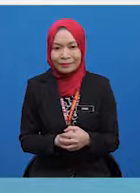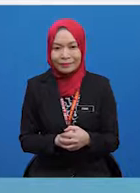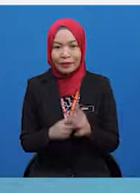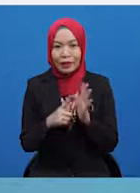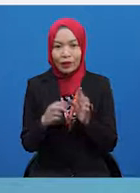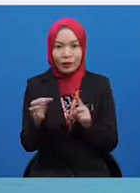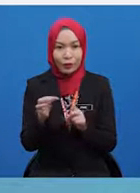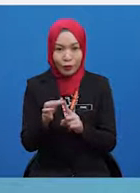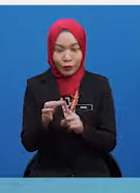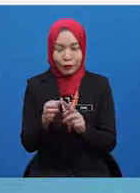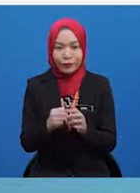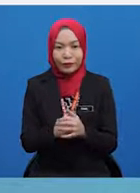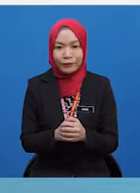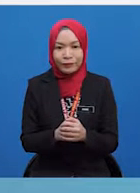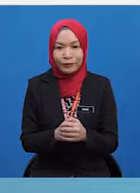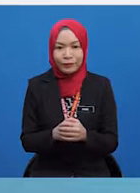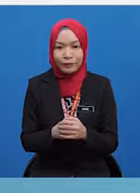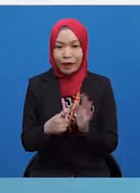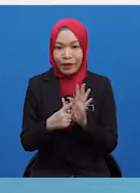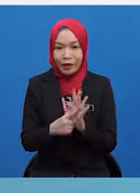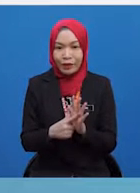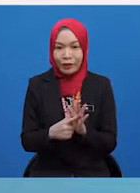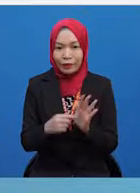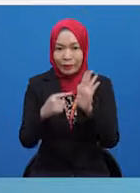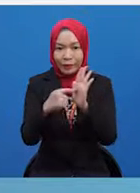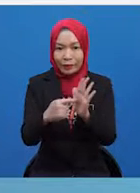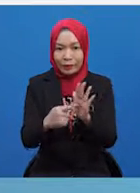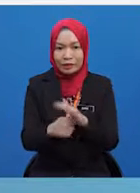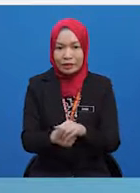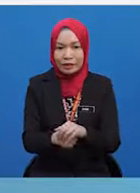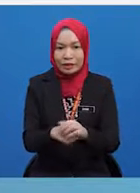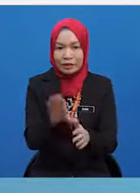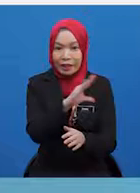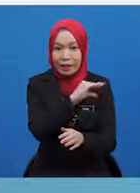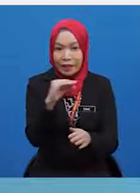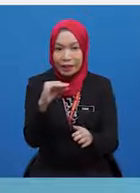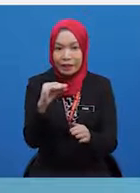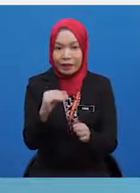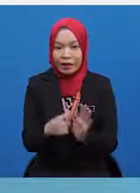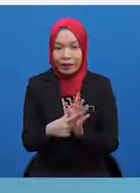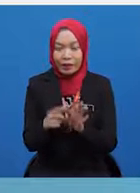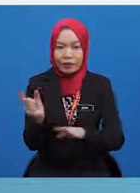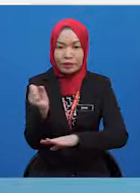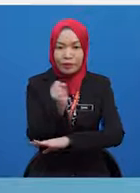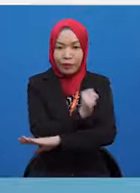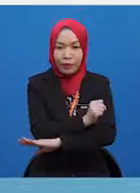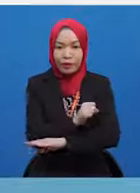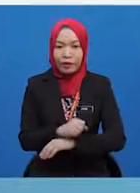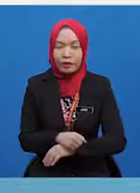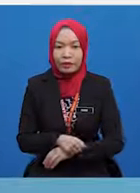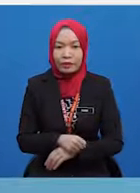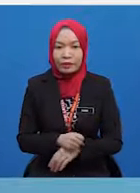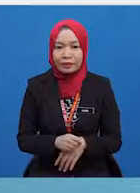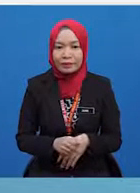logo huruf, logo representasi dan logo simbol.